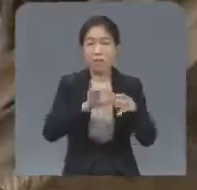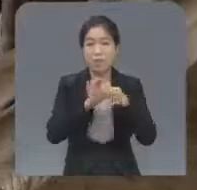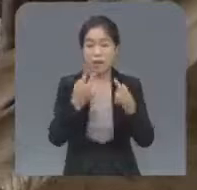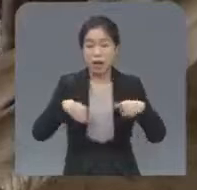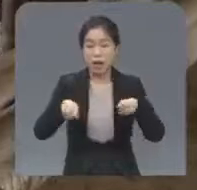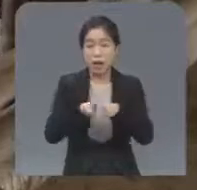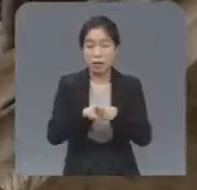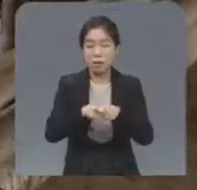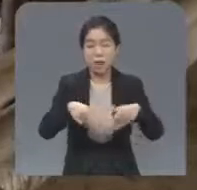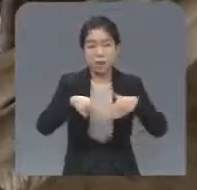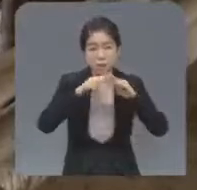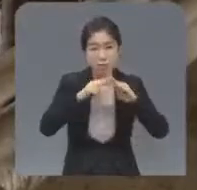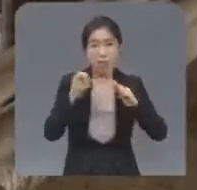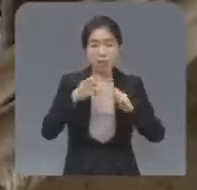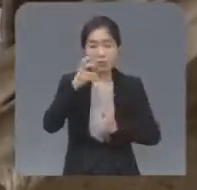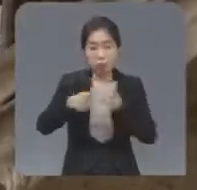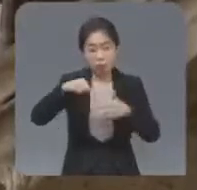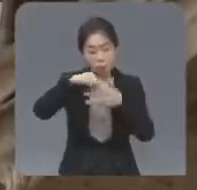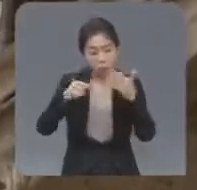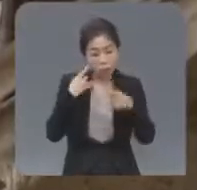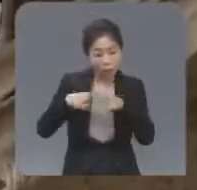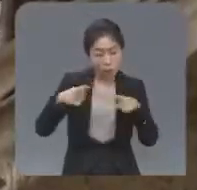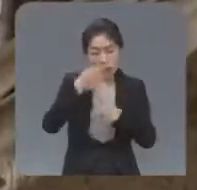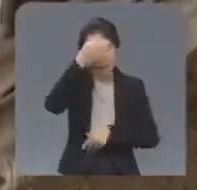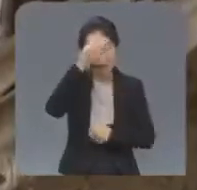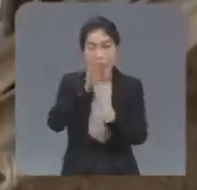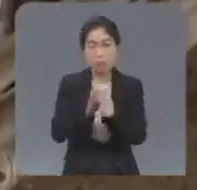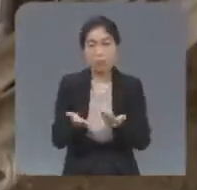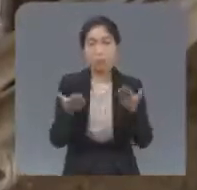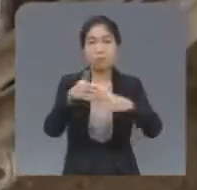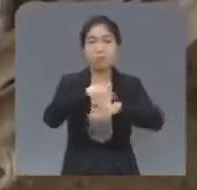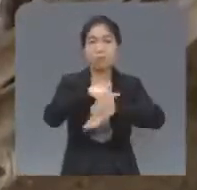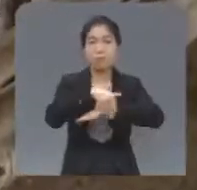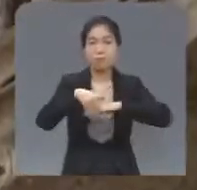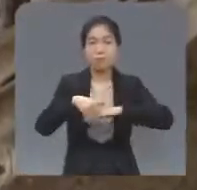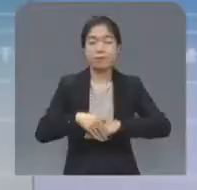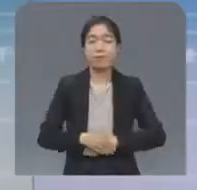시설 공정 진단 등의 기술 지원을 할 예정입니다.